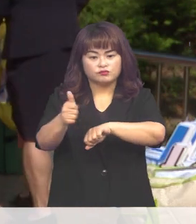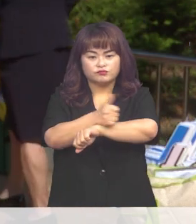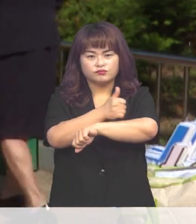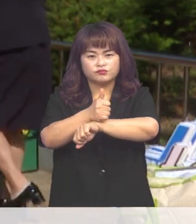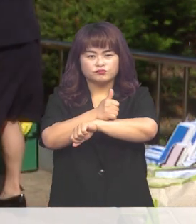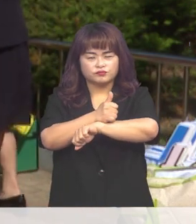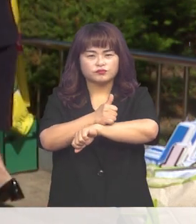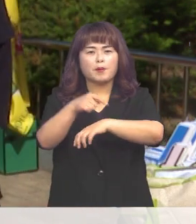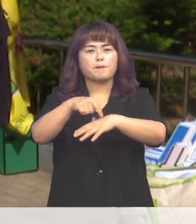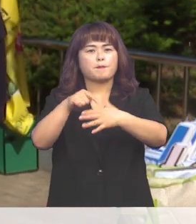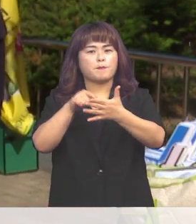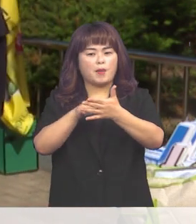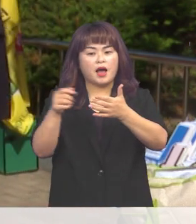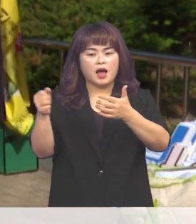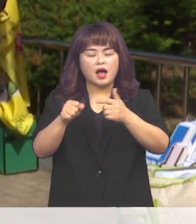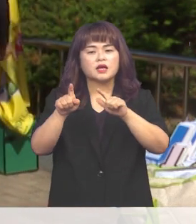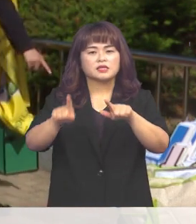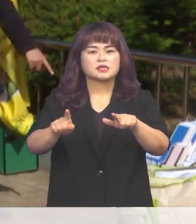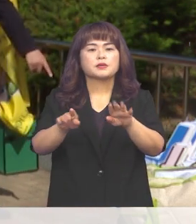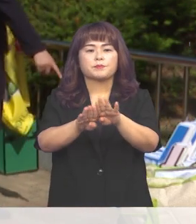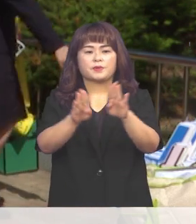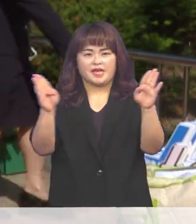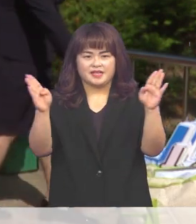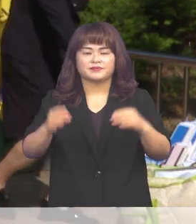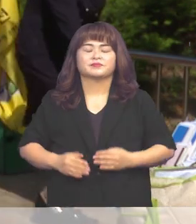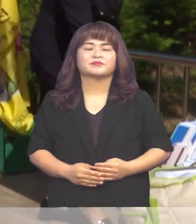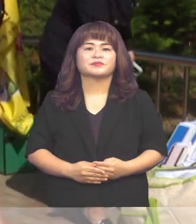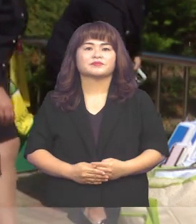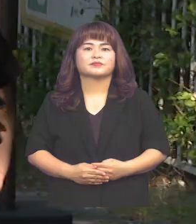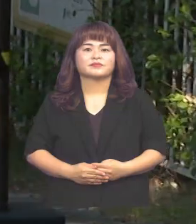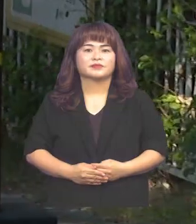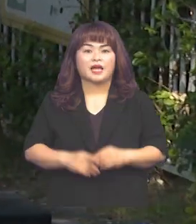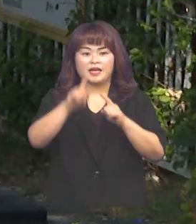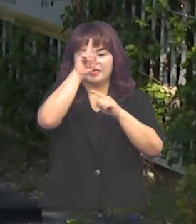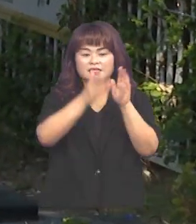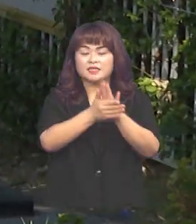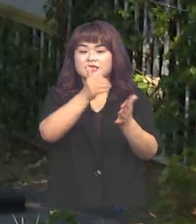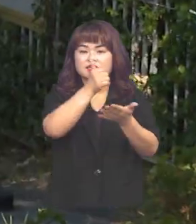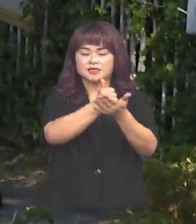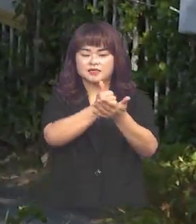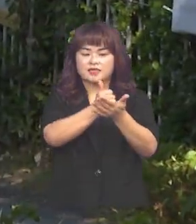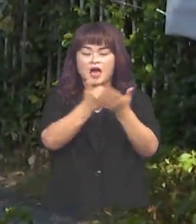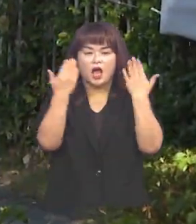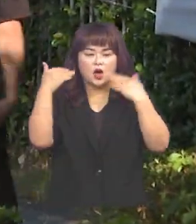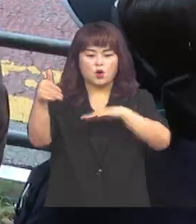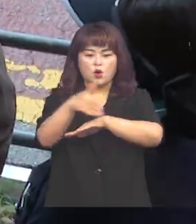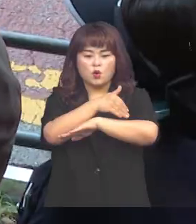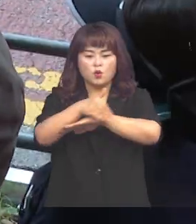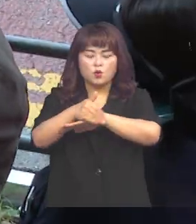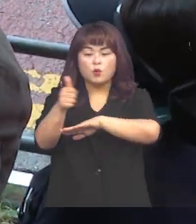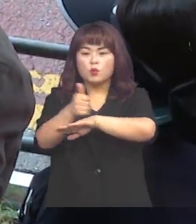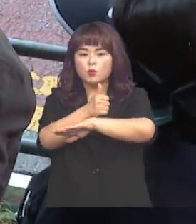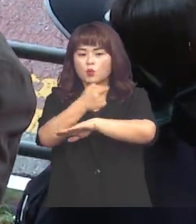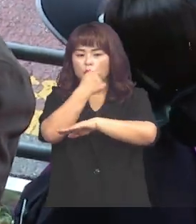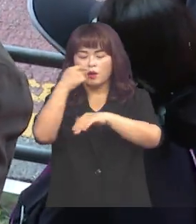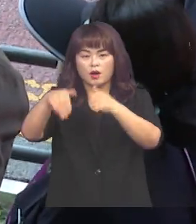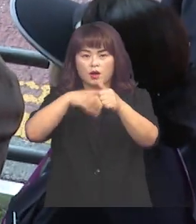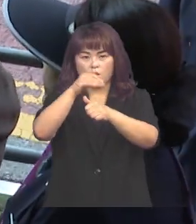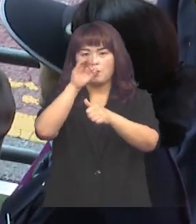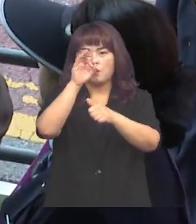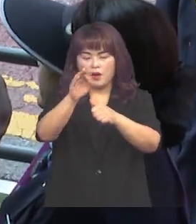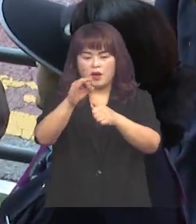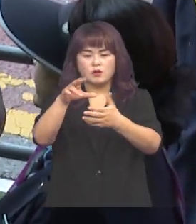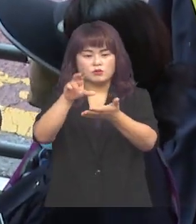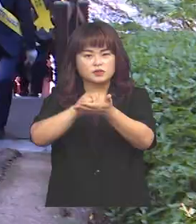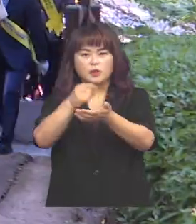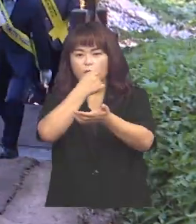통학을 하면 좋겠다는 마음에서 이런 캠페인을 했습니다. 이 시장은 통학로를 돌아보며 안전한 통학 환경 조성